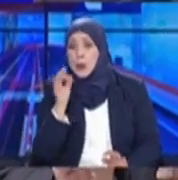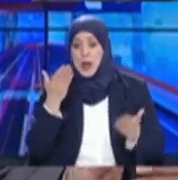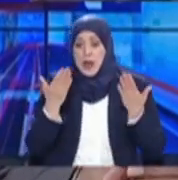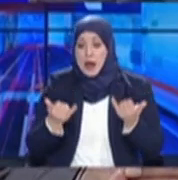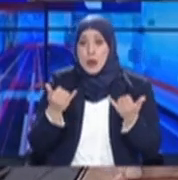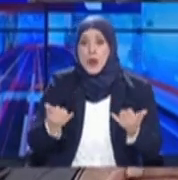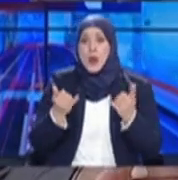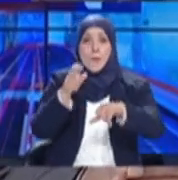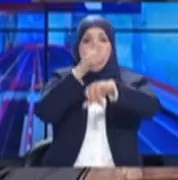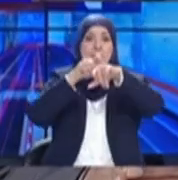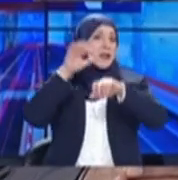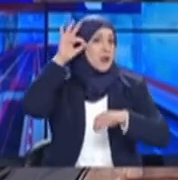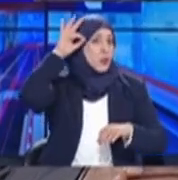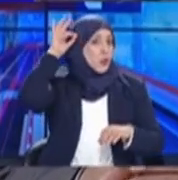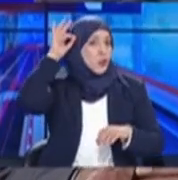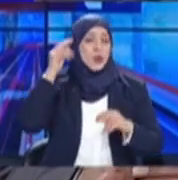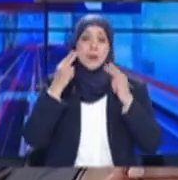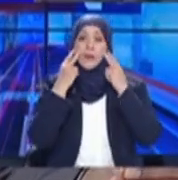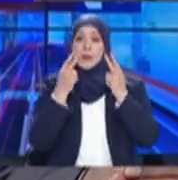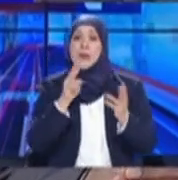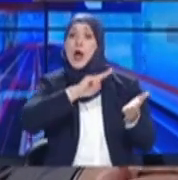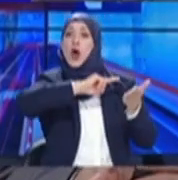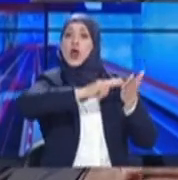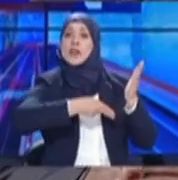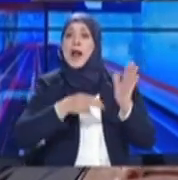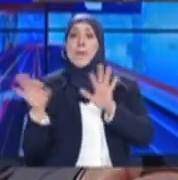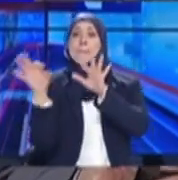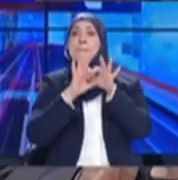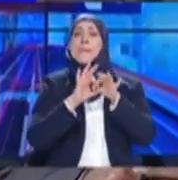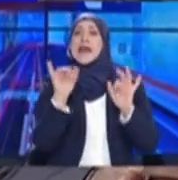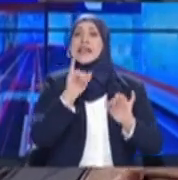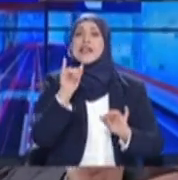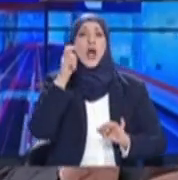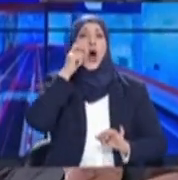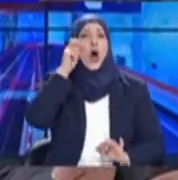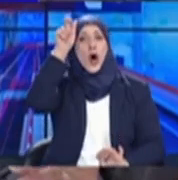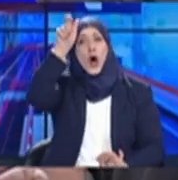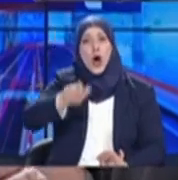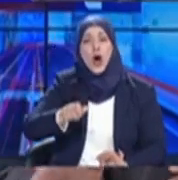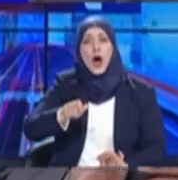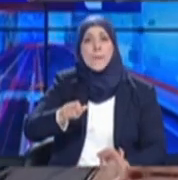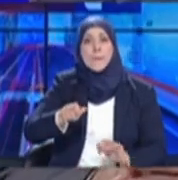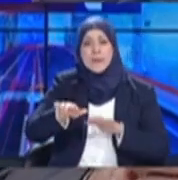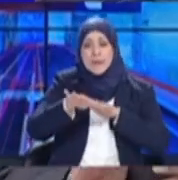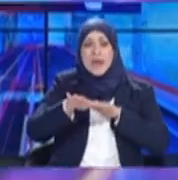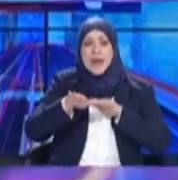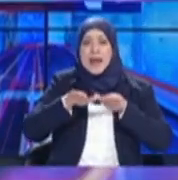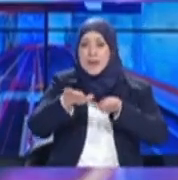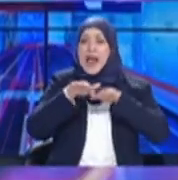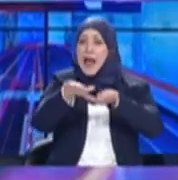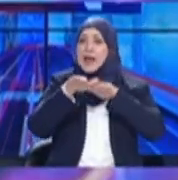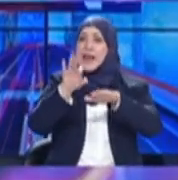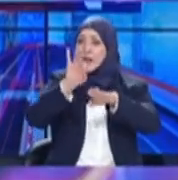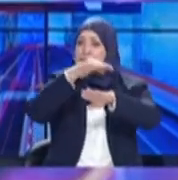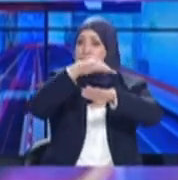التجات انها بيشتموا الكونترات ومع خياط شيء عملي مع حقيقه ما هو مش معقول اه